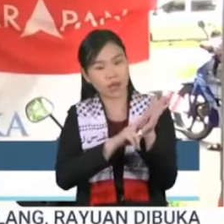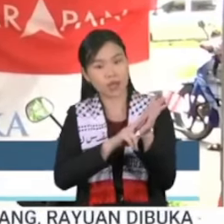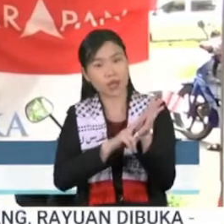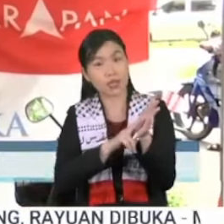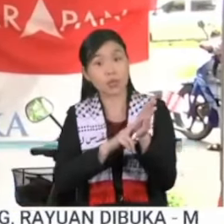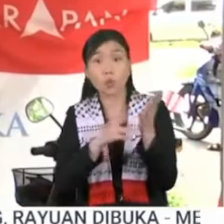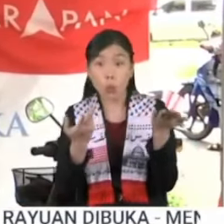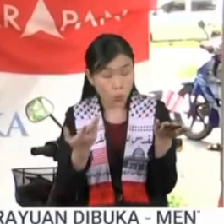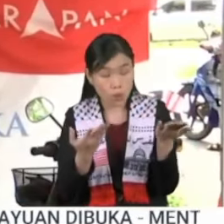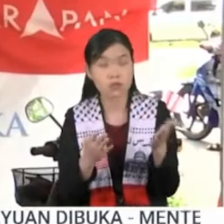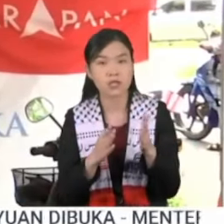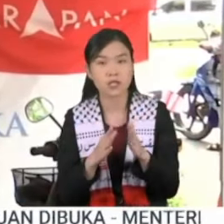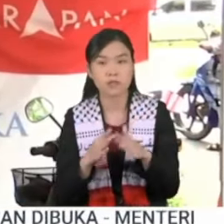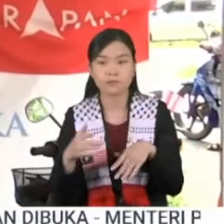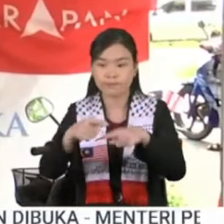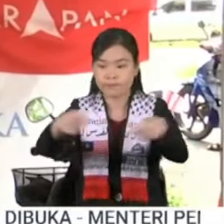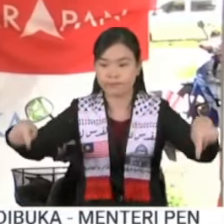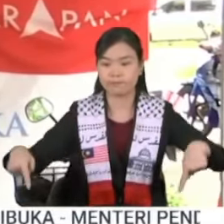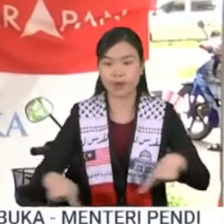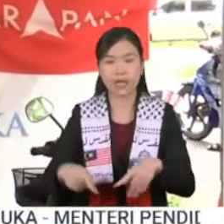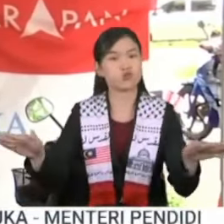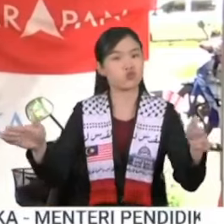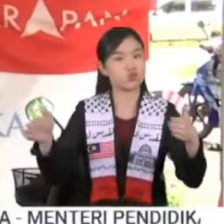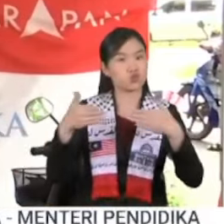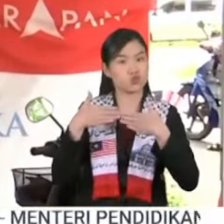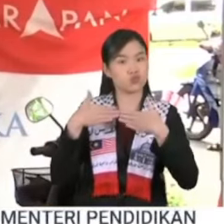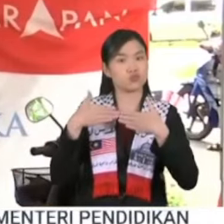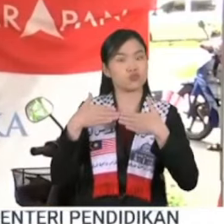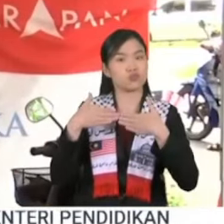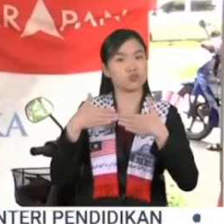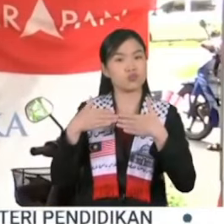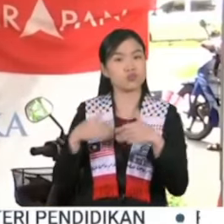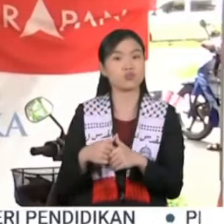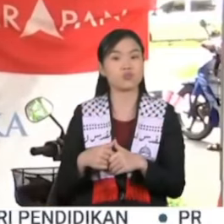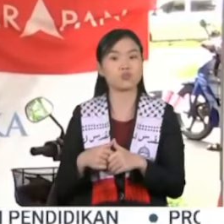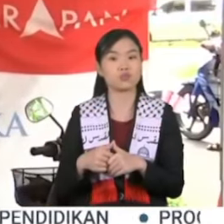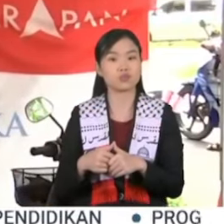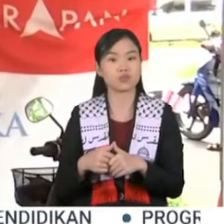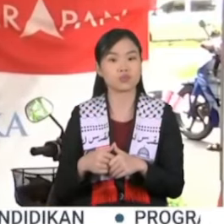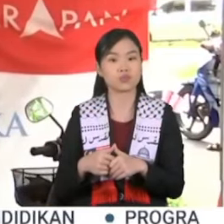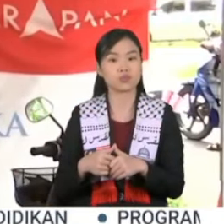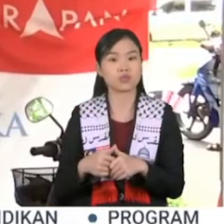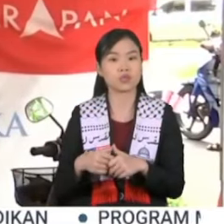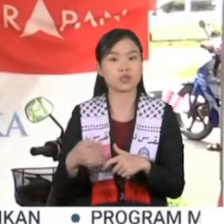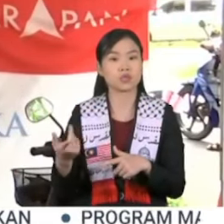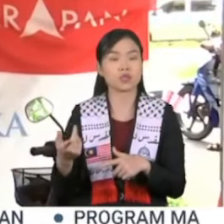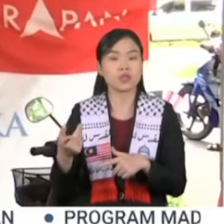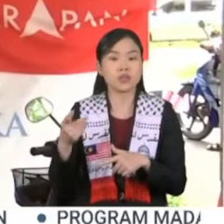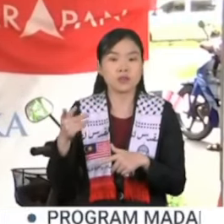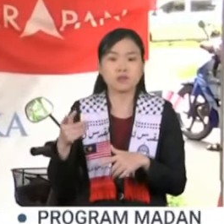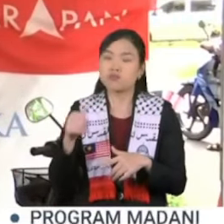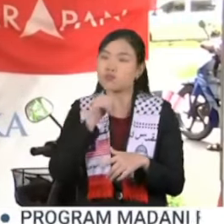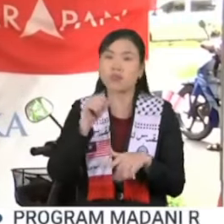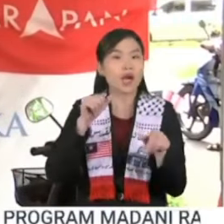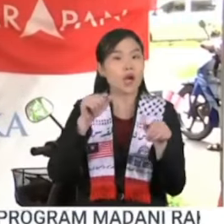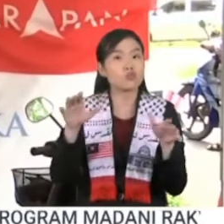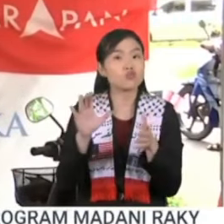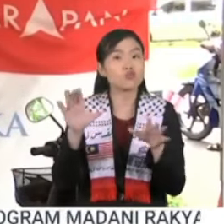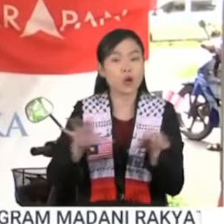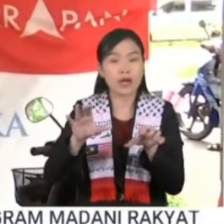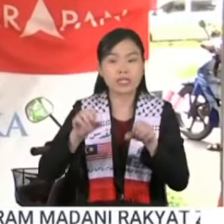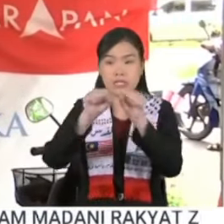tertutup Enamen Perladangan Unggas 2020. Makna kata mereka tak buat sistem yang